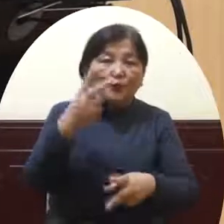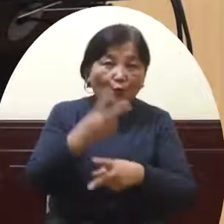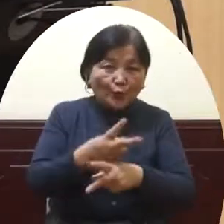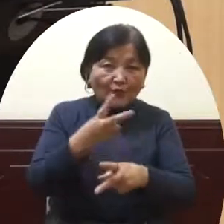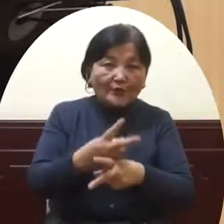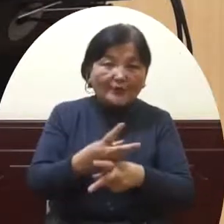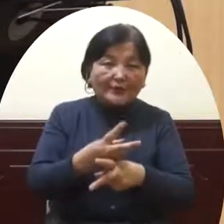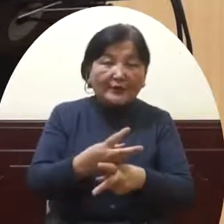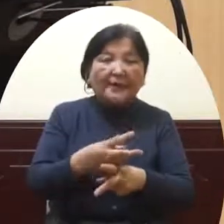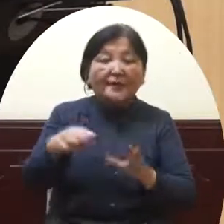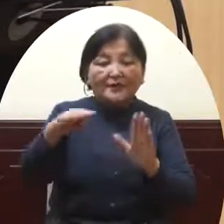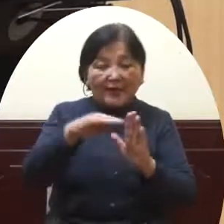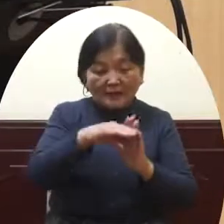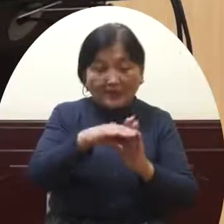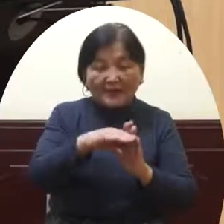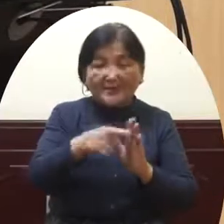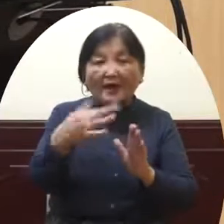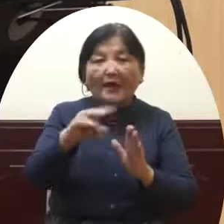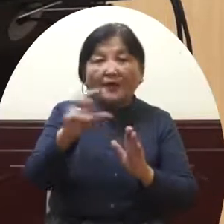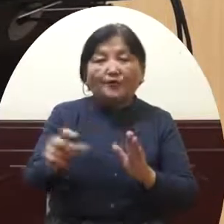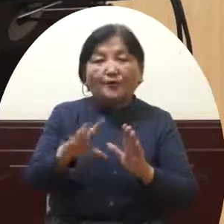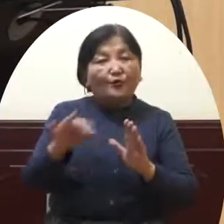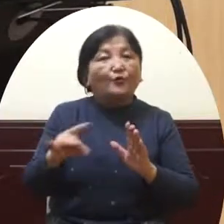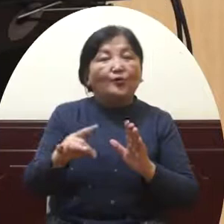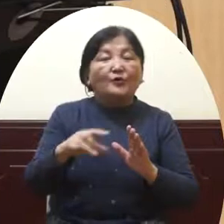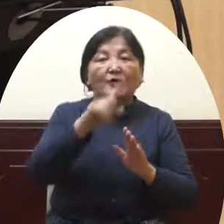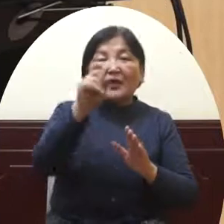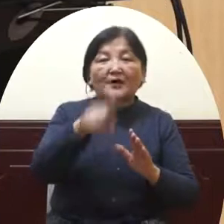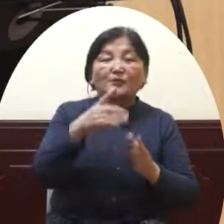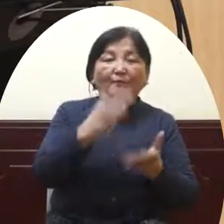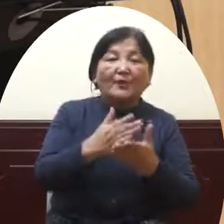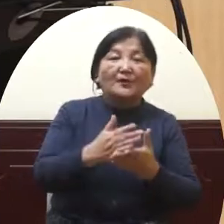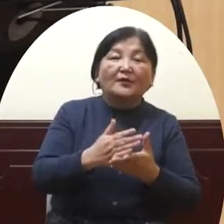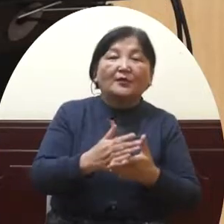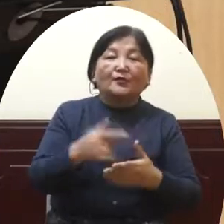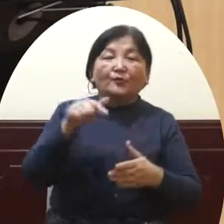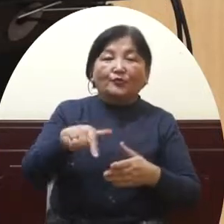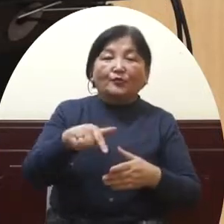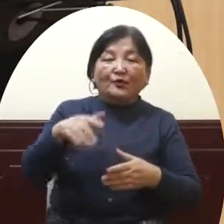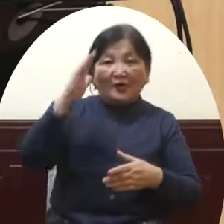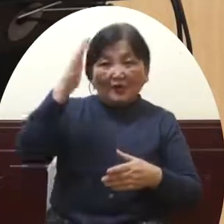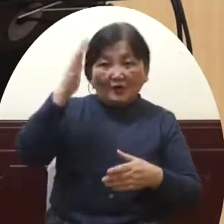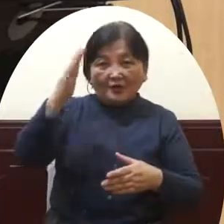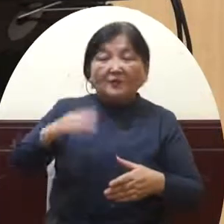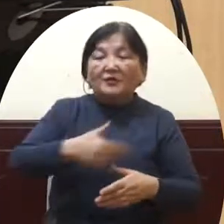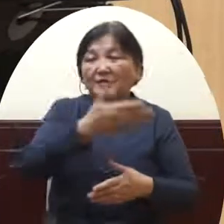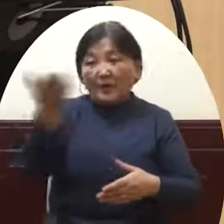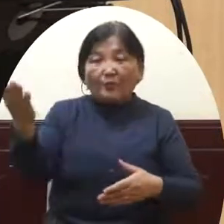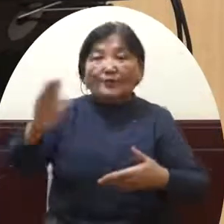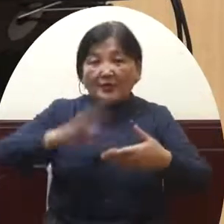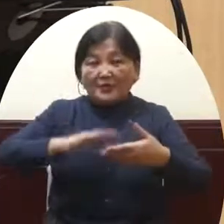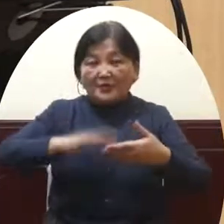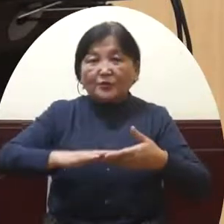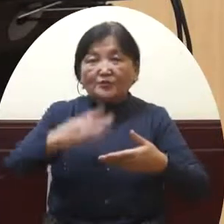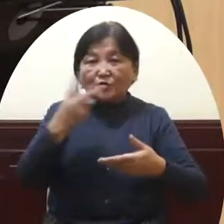дээр тавьдгаас гадна өөр ерөнхий асуудлууд байна гэдэг утгаар нь би өнөөдрийн хичээлийг илтгэлийг танилцуулсан шүү гэдгийг бас